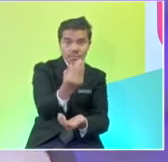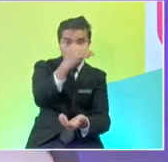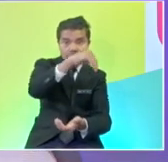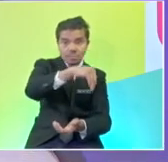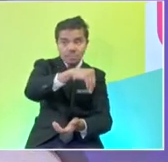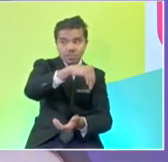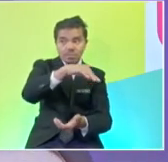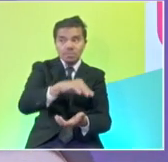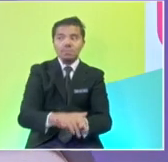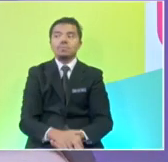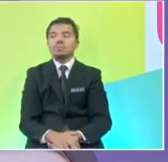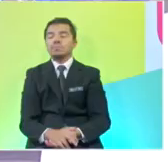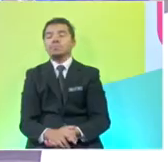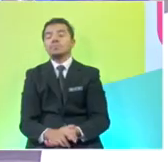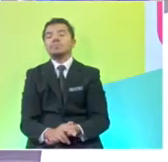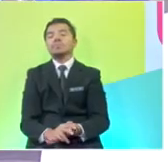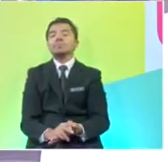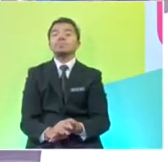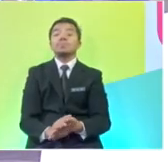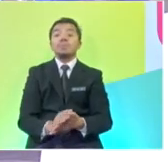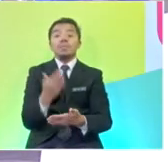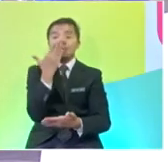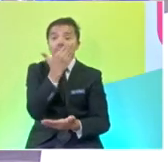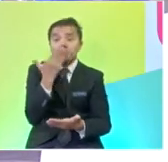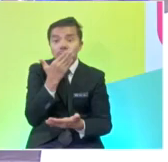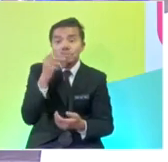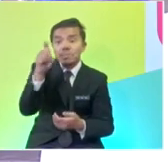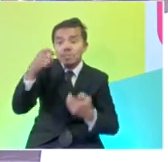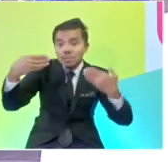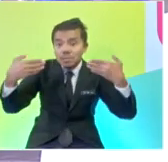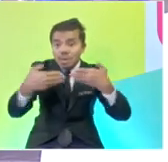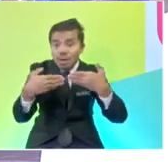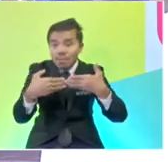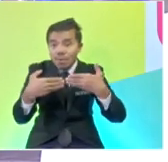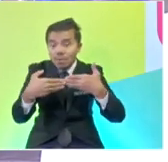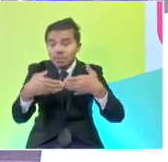bersambung antara satu cawan dengan satu cawan yang lain baik